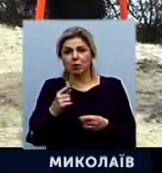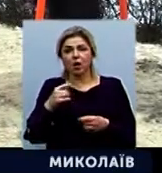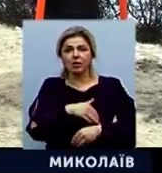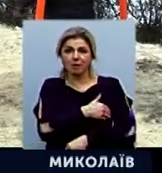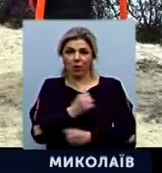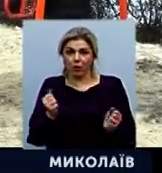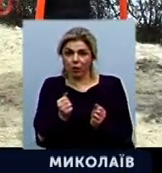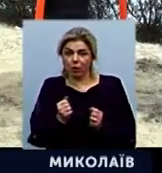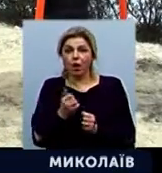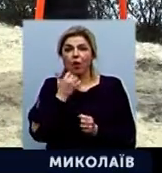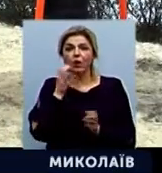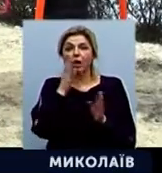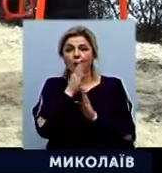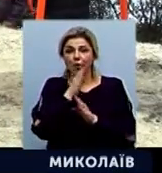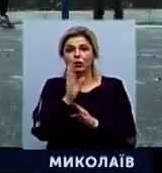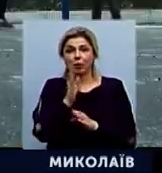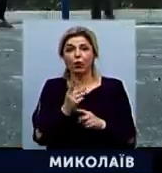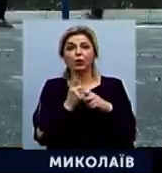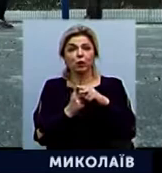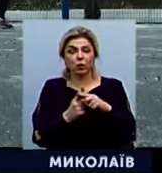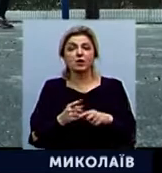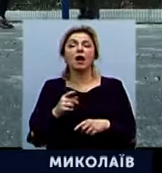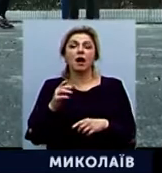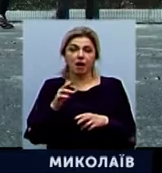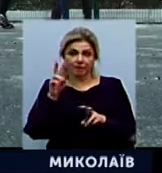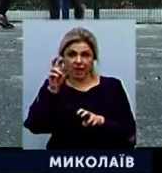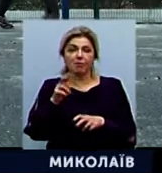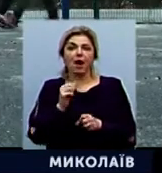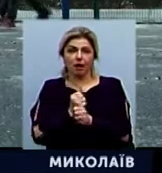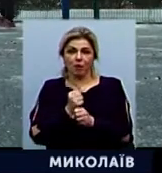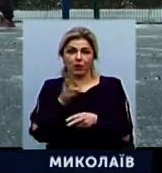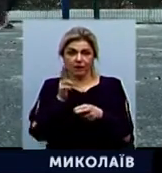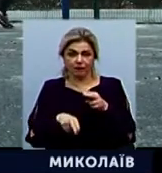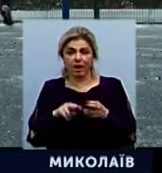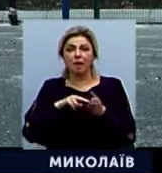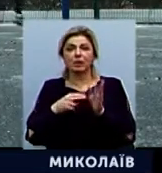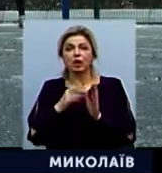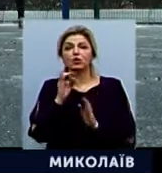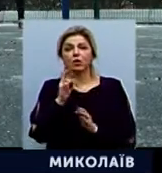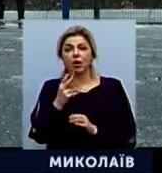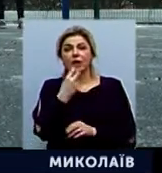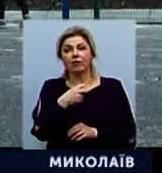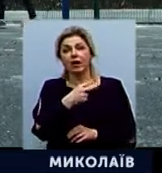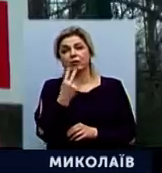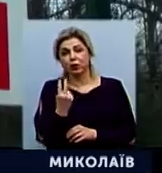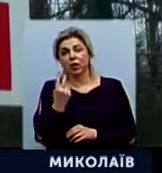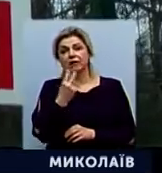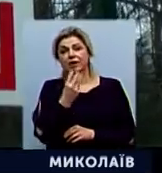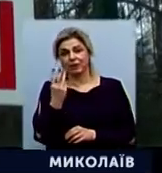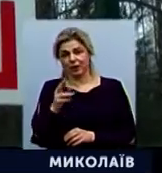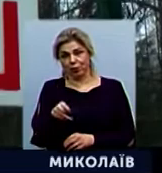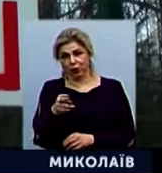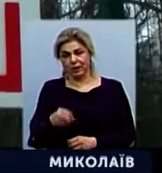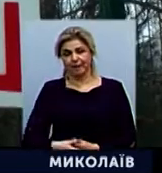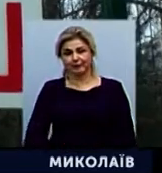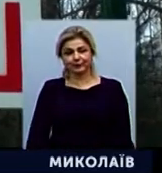тільки повітря прогріється до плюсових позначок, підрядник роботи завершить. Запланований термін – 22-23 грудня. Володимир